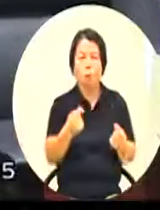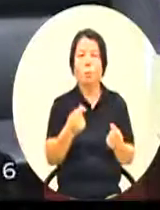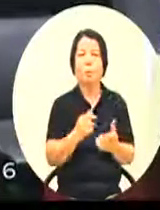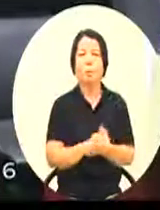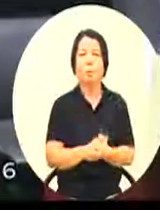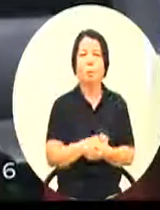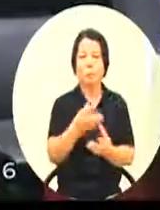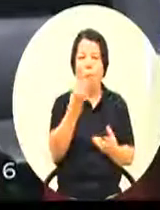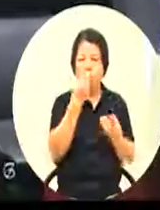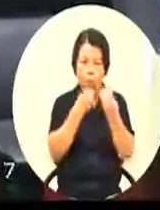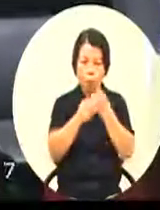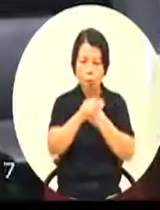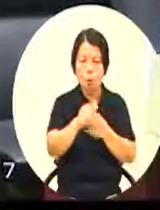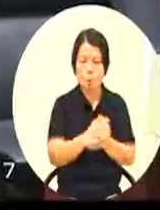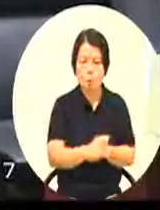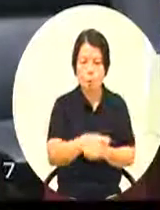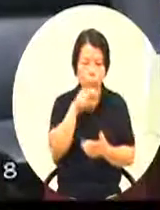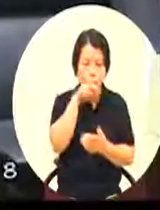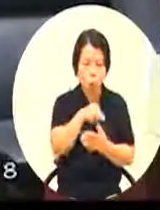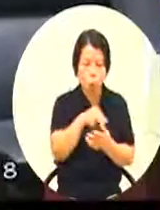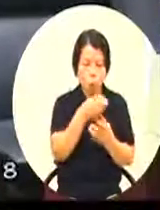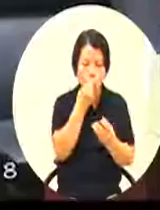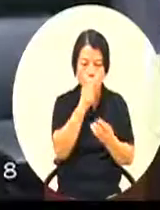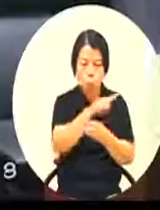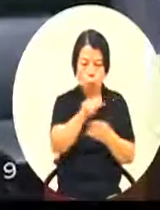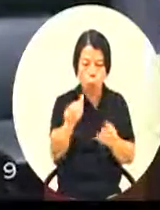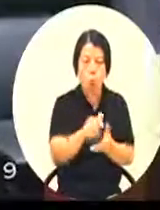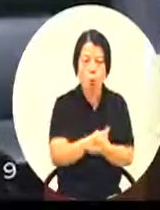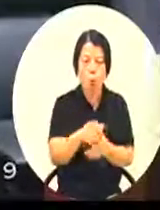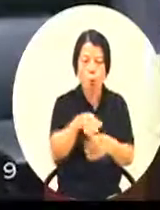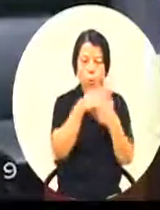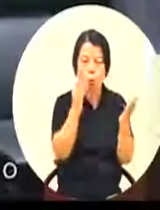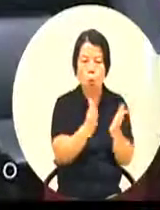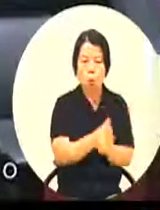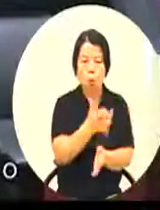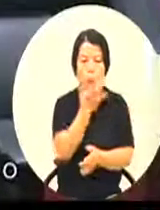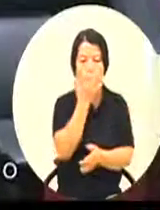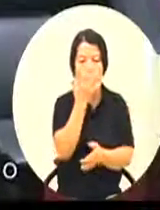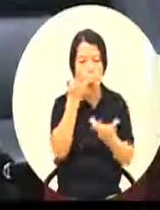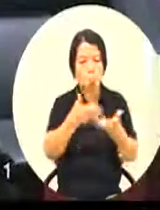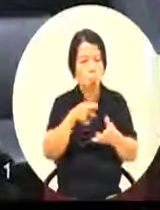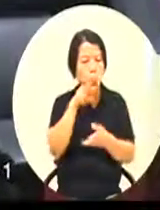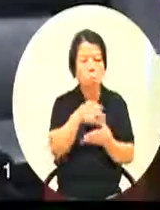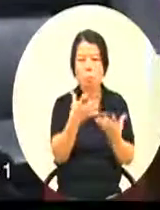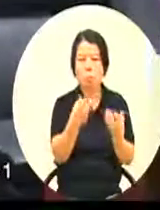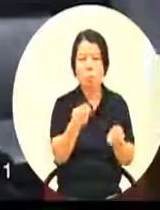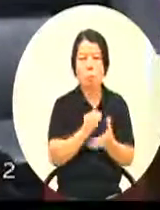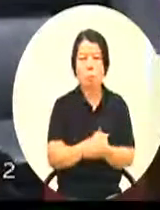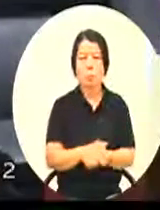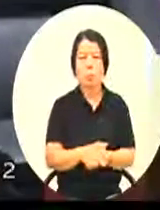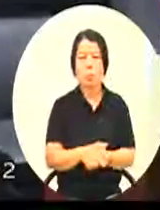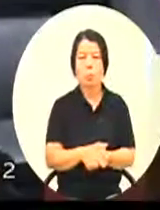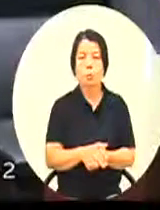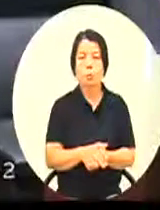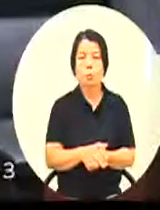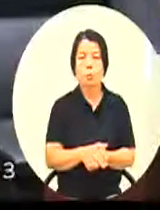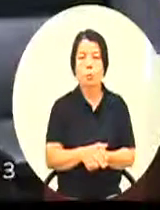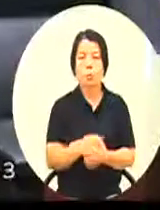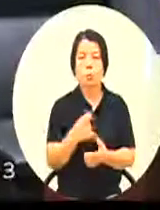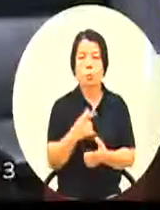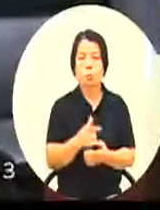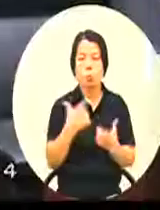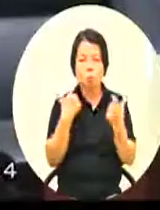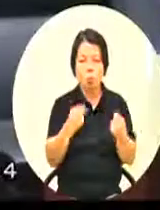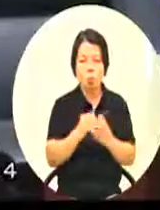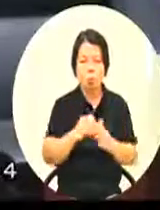我们在这个认识我们的食材里面，我们完全从来没有重视过。好，然后我才会想到说，哦，原来我